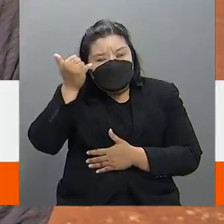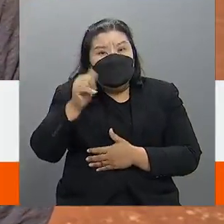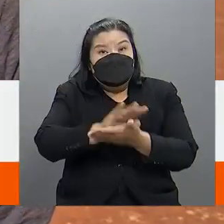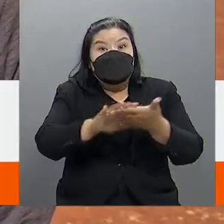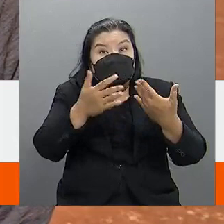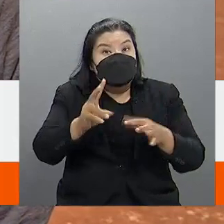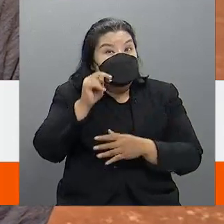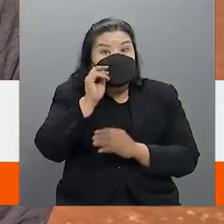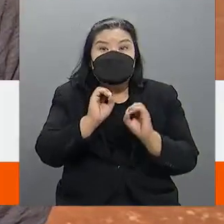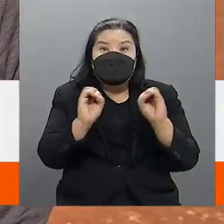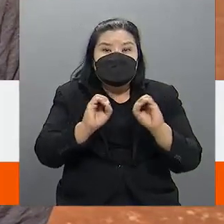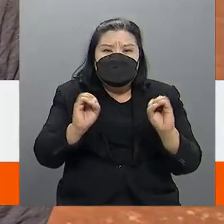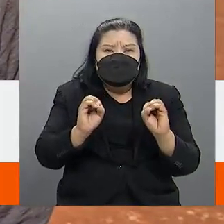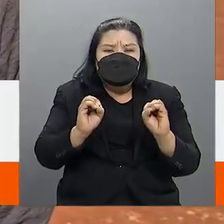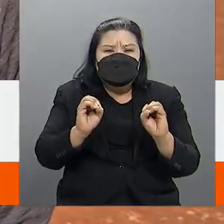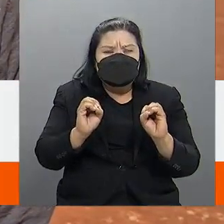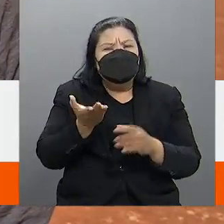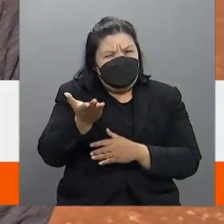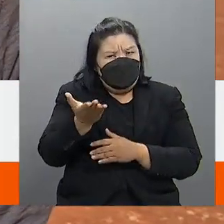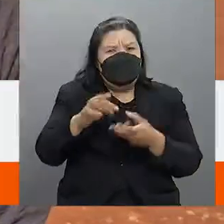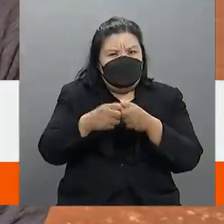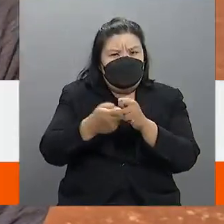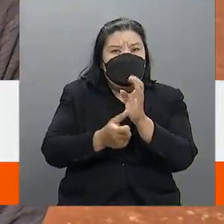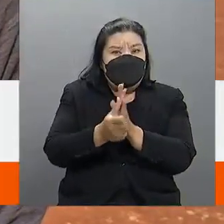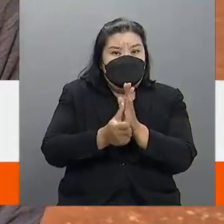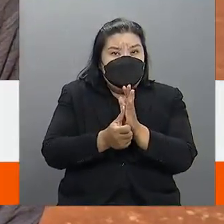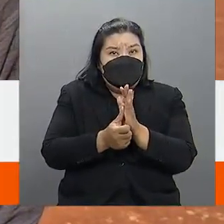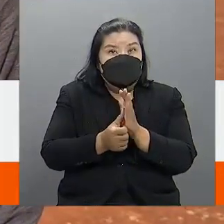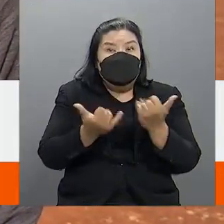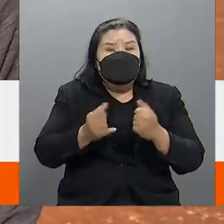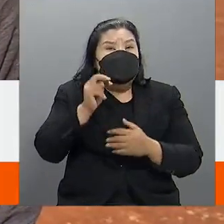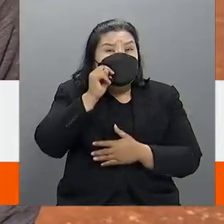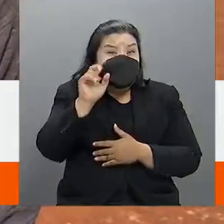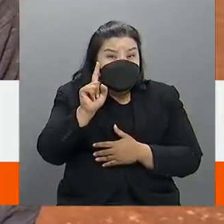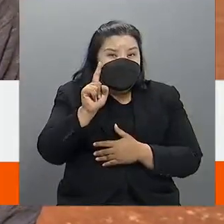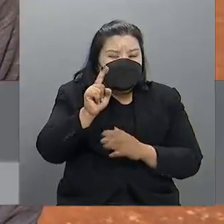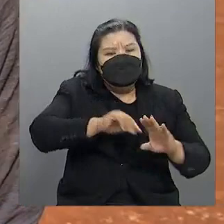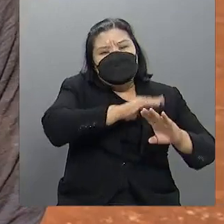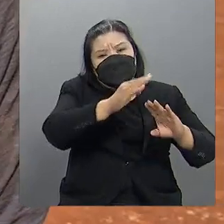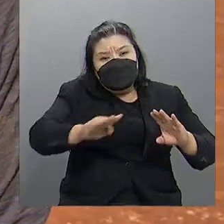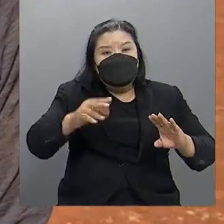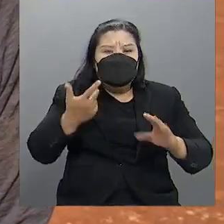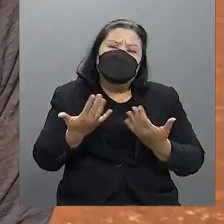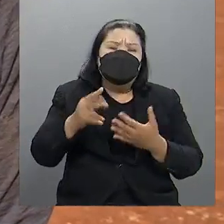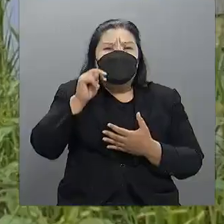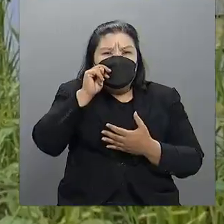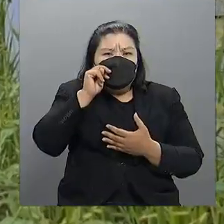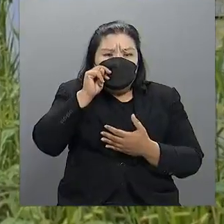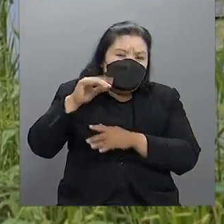าบ้านเรามันใช้น้ำประปาภูเขาถ้าชั่วนั่นแล้วน่าจะ